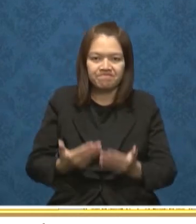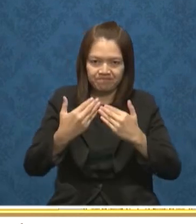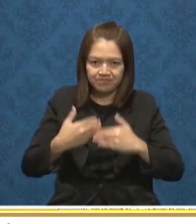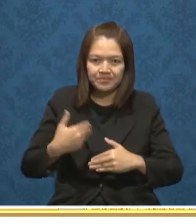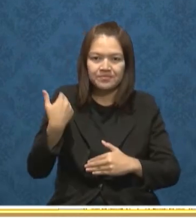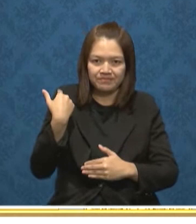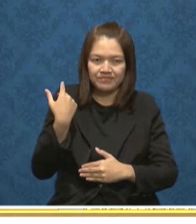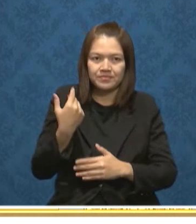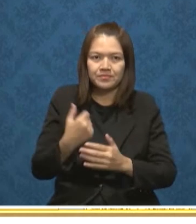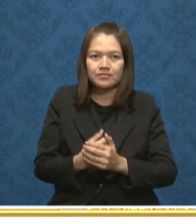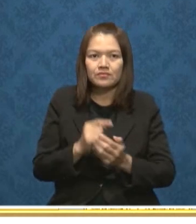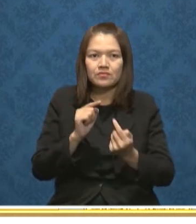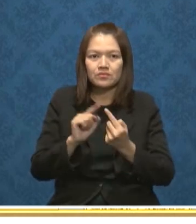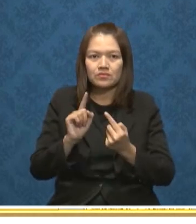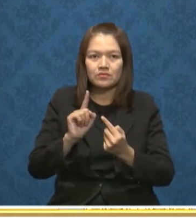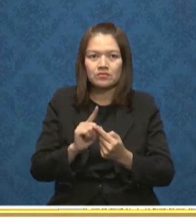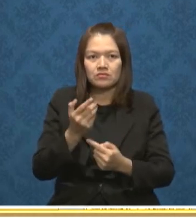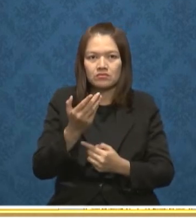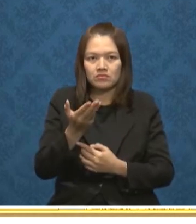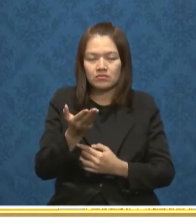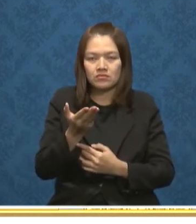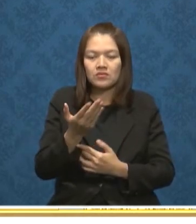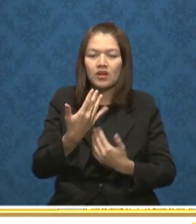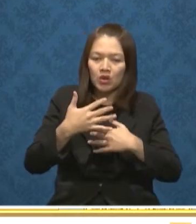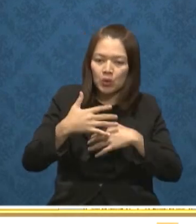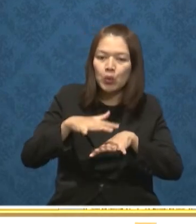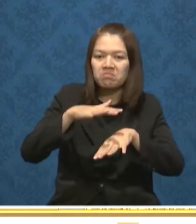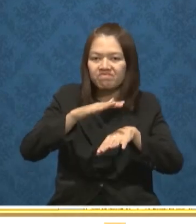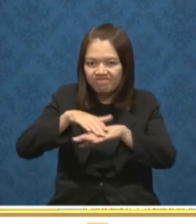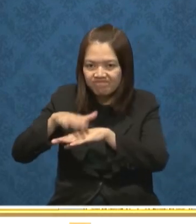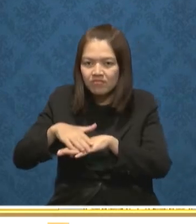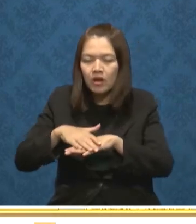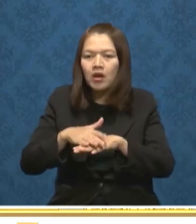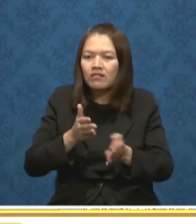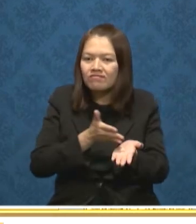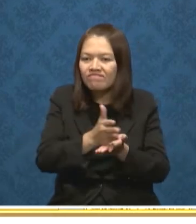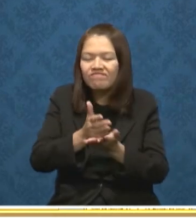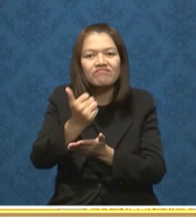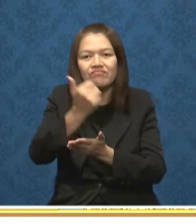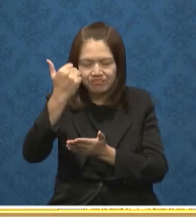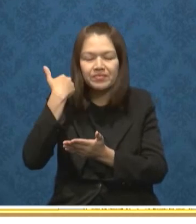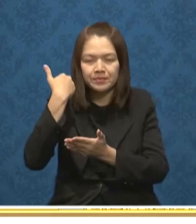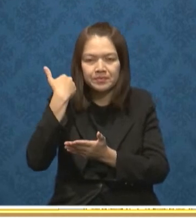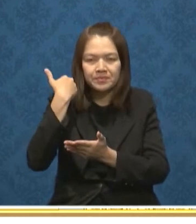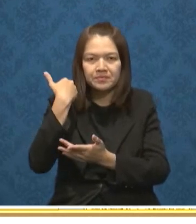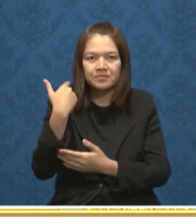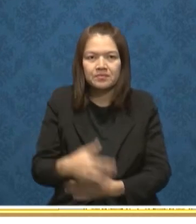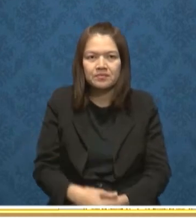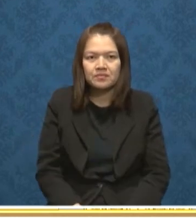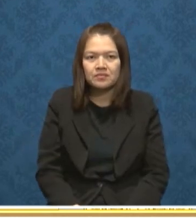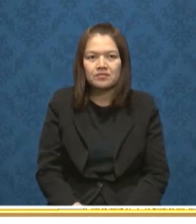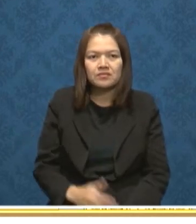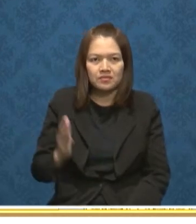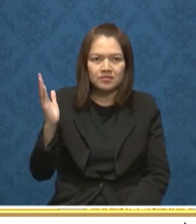เช่นเดียวกันนะคะก็คือท่านสามารถร่วมรณรงค์ในด้านอื่นๆเพิ่มขึ้นมากได้มากกว่านี้หรือไม่ใน